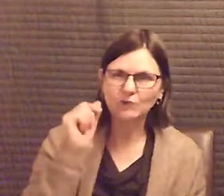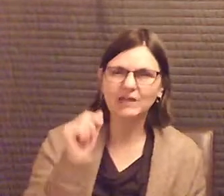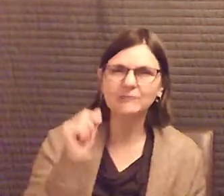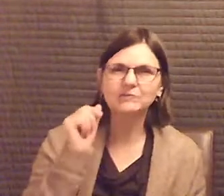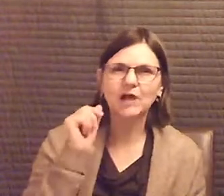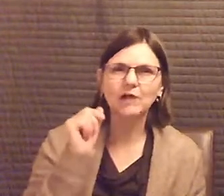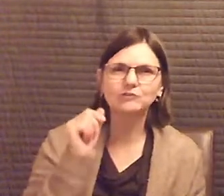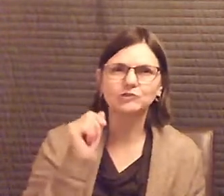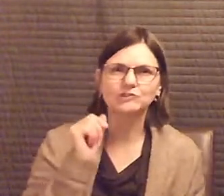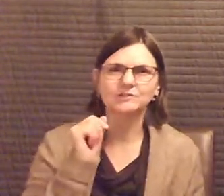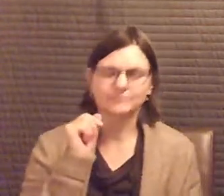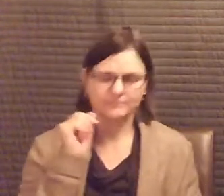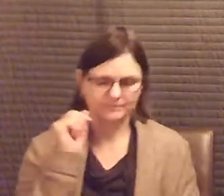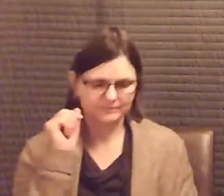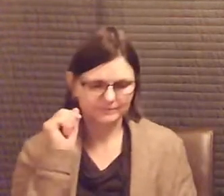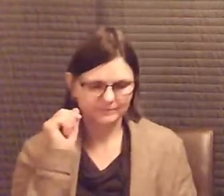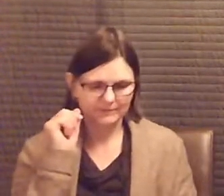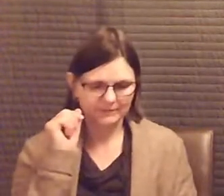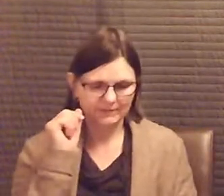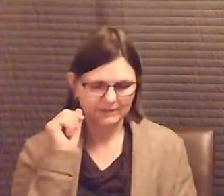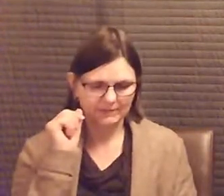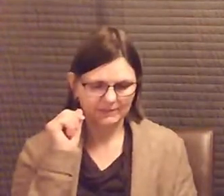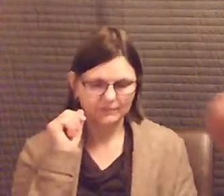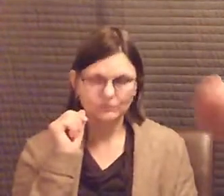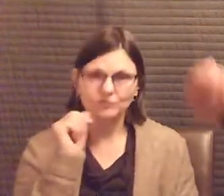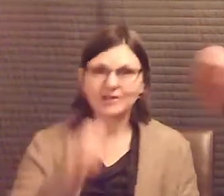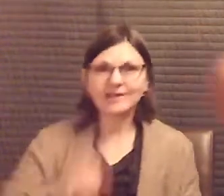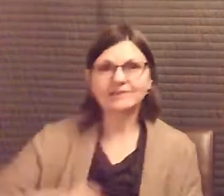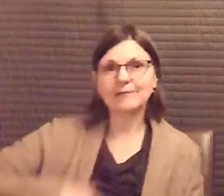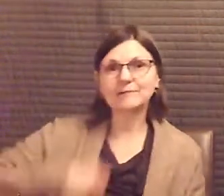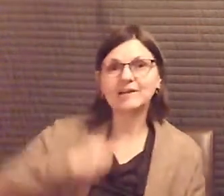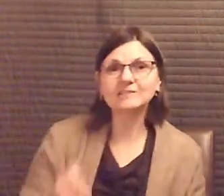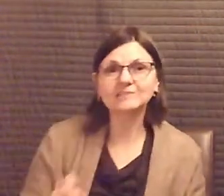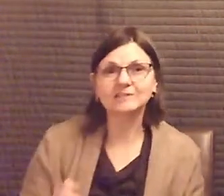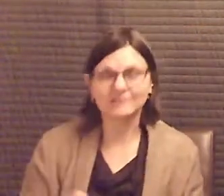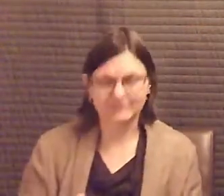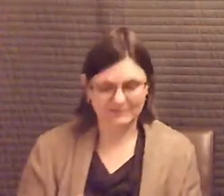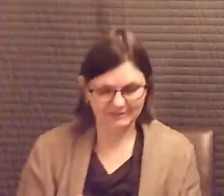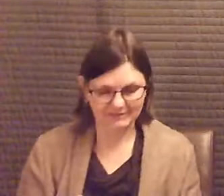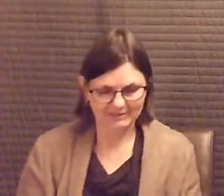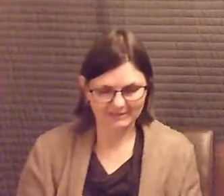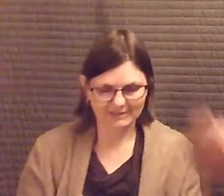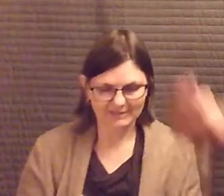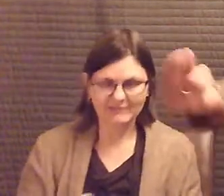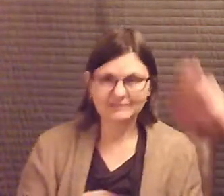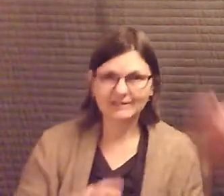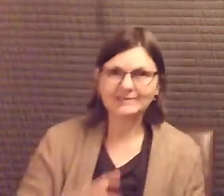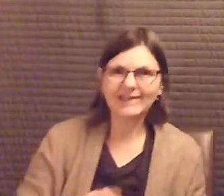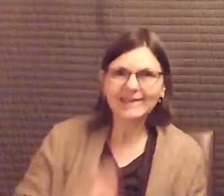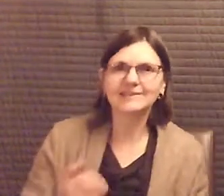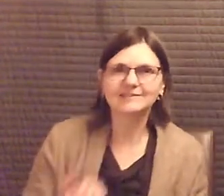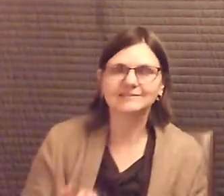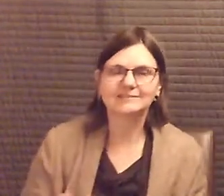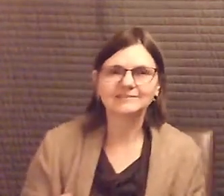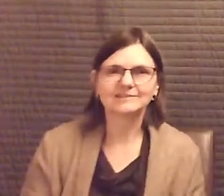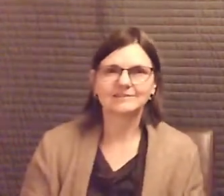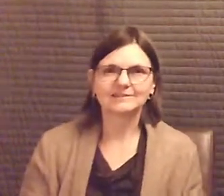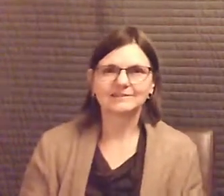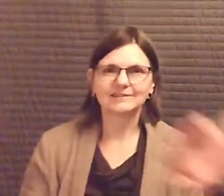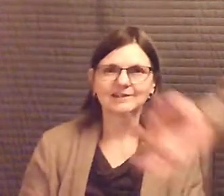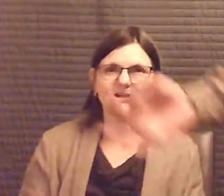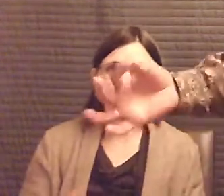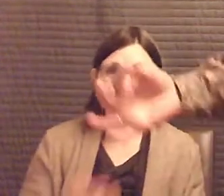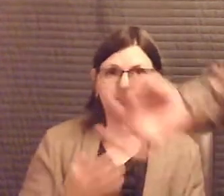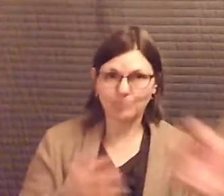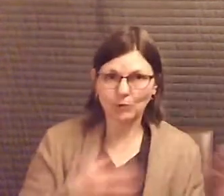hagel over egypte zou uitstorten soldeer hoe win actie dus zij kwamen in actie tegen loes zij deden iets